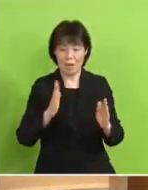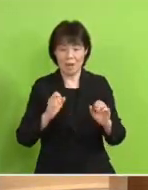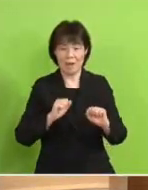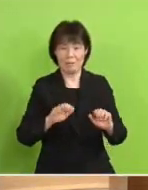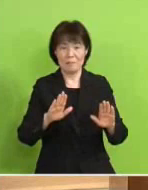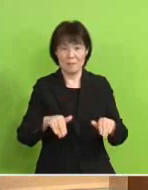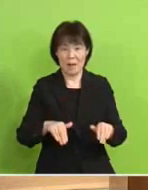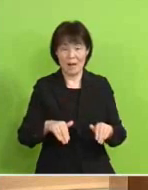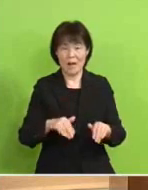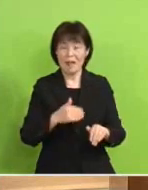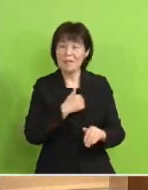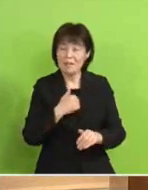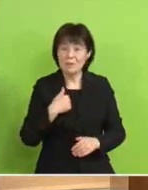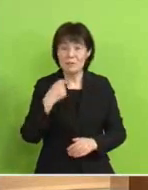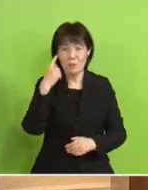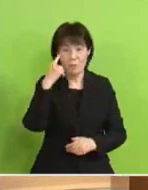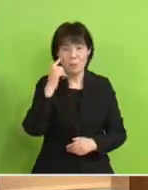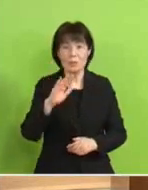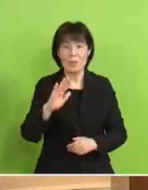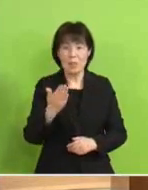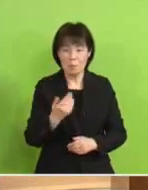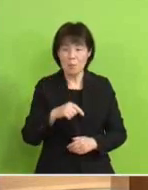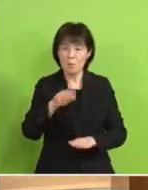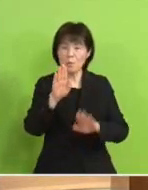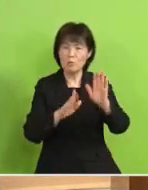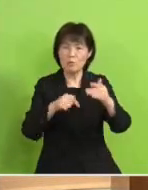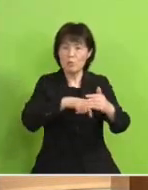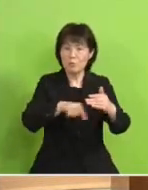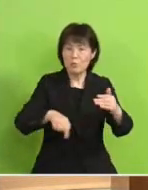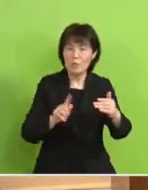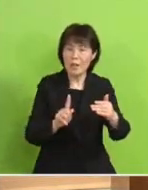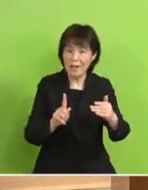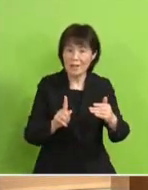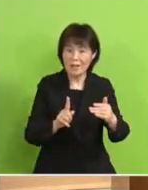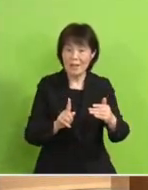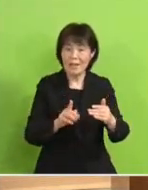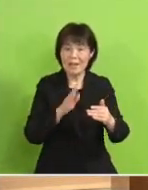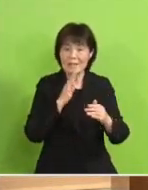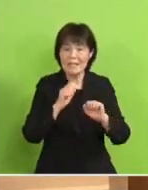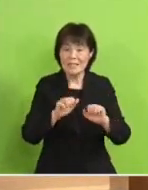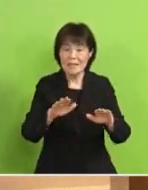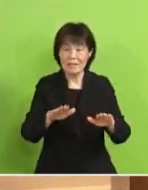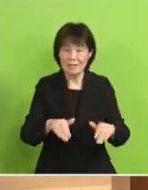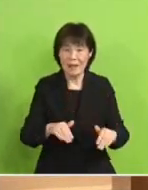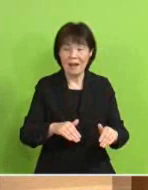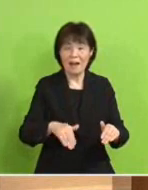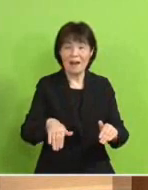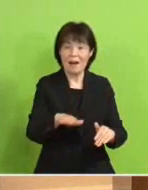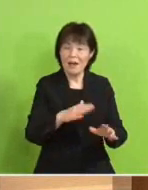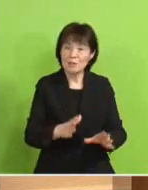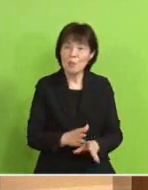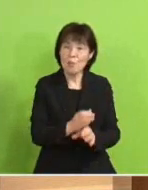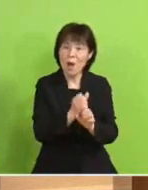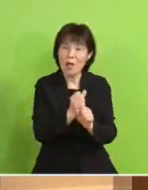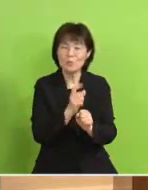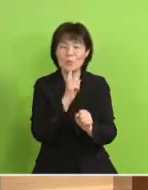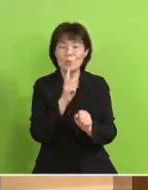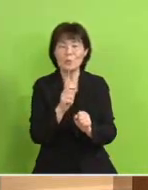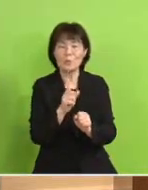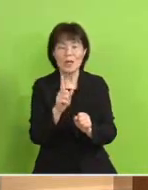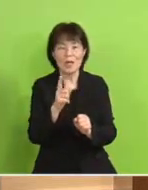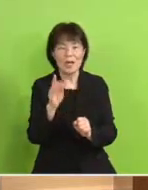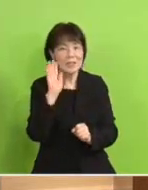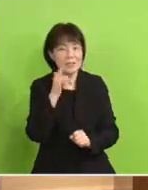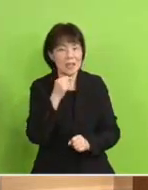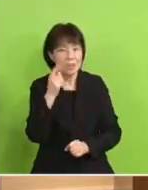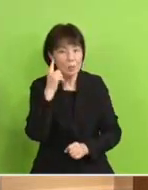施ができているかなと思うんですけど、この状況下の中で実施していったことに対する総括というかあたりを聞かせていただけたら